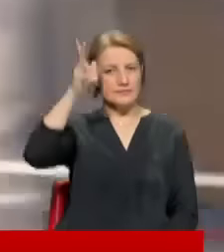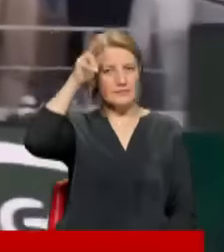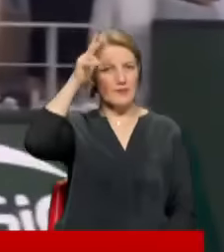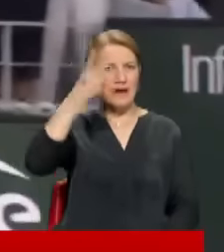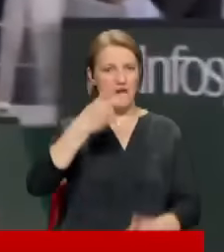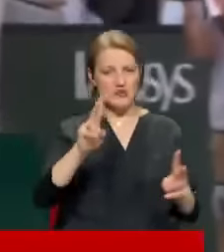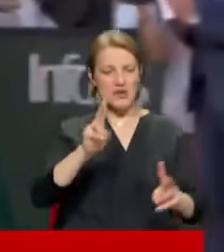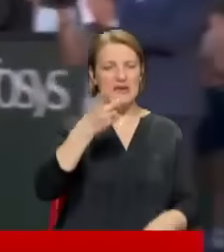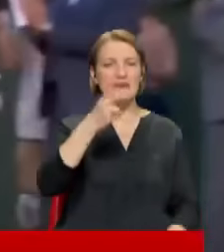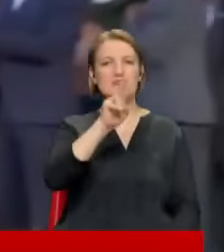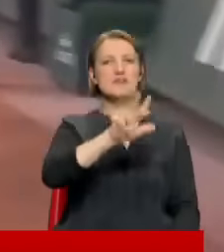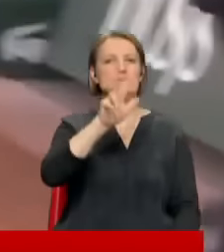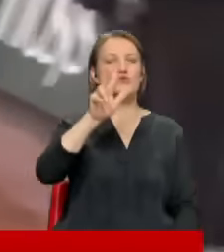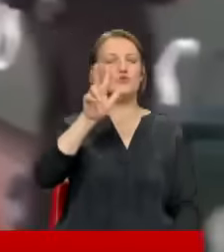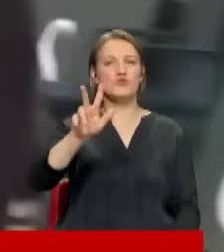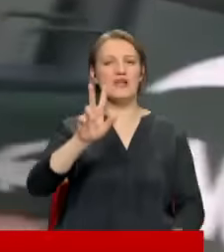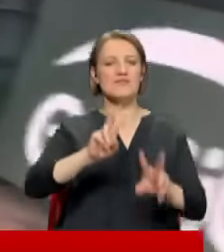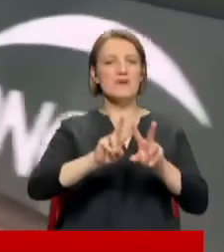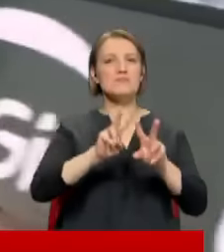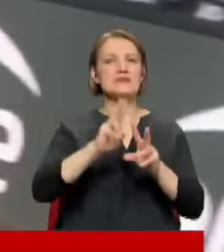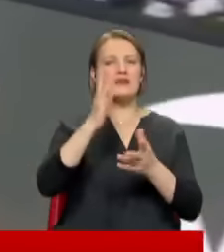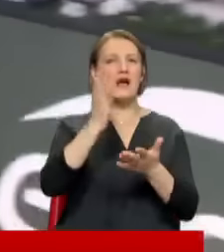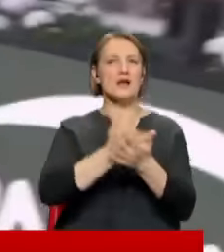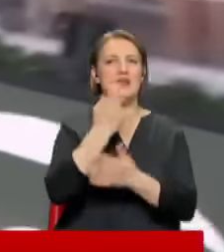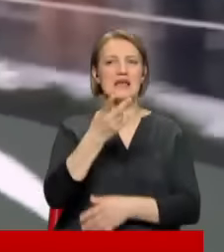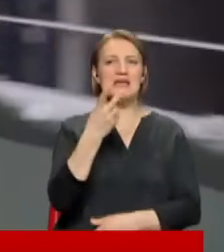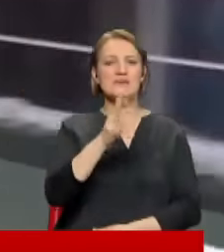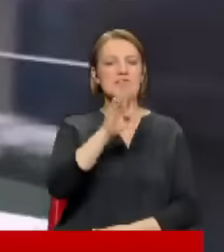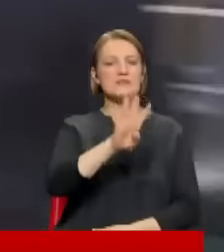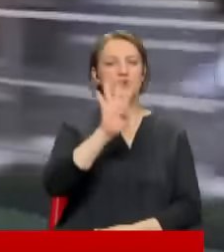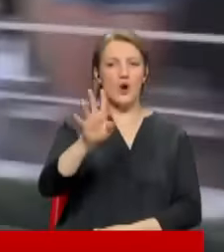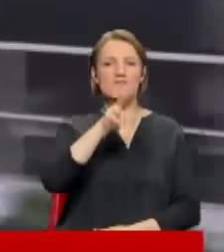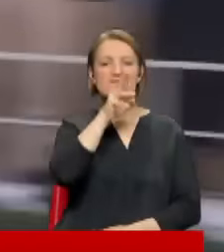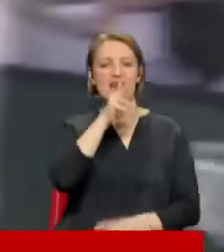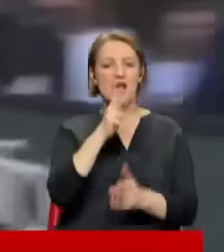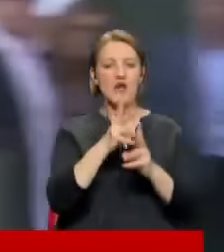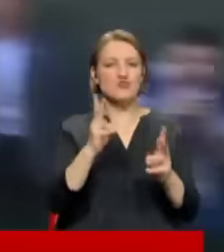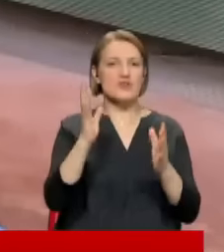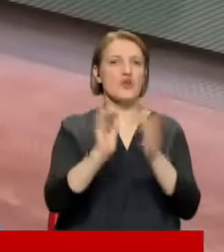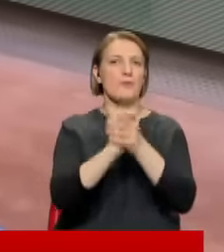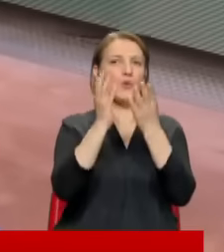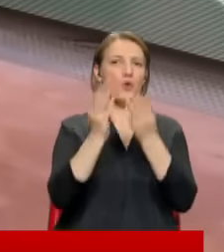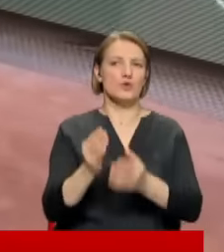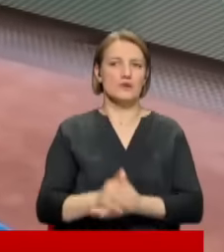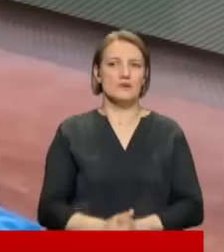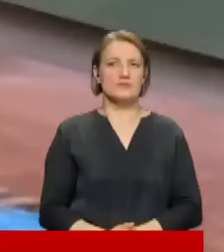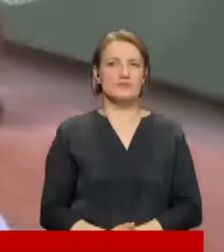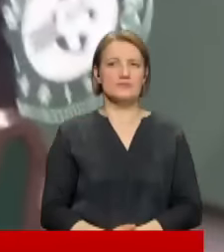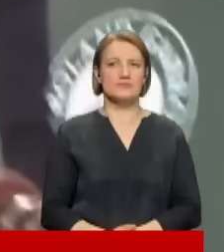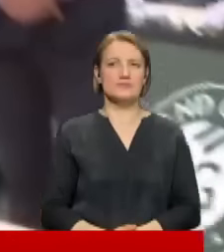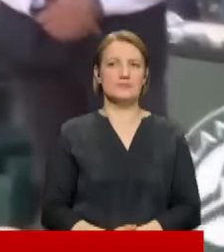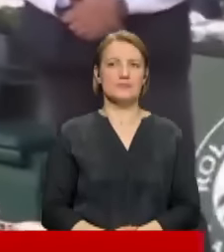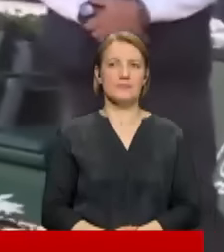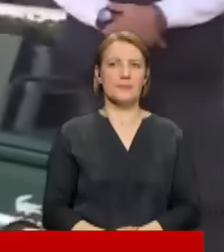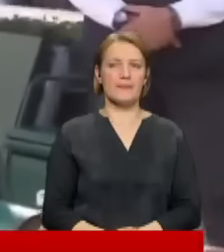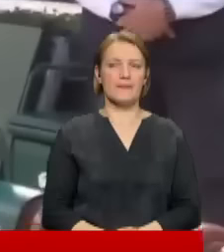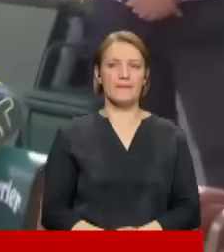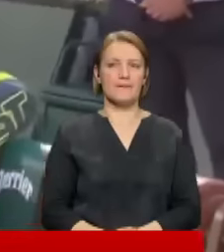Açık, 2023'te Wimbledon'u kazanan Carlos Alcaraz, 2024 Fransa Açığı'nda şampiyon oldu.